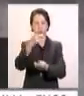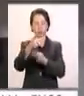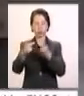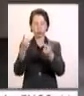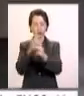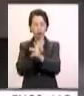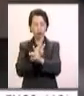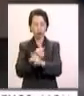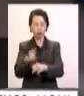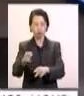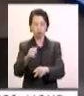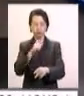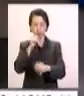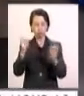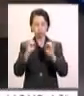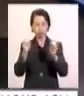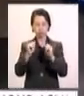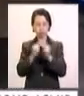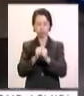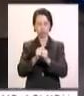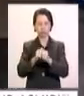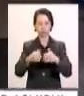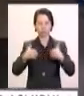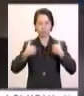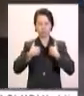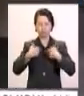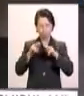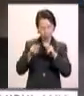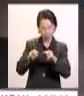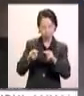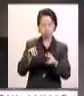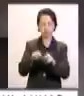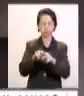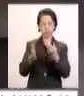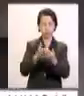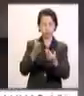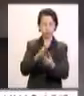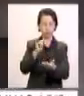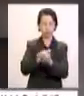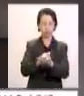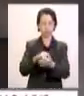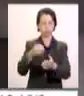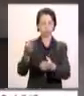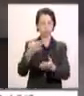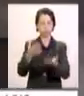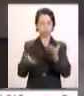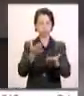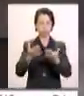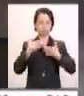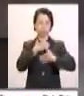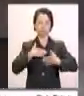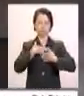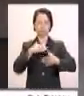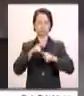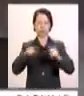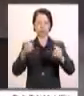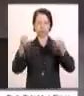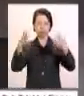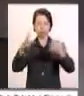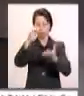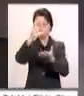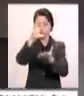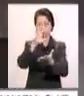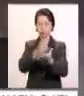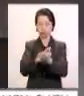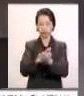Ia nyata teknik berkesan dalam menenangkan haiwan berkenaan. Dan video ini dimuat naik mungkin sekadar hiburan, namun ramai yang